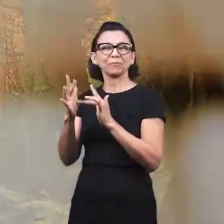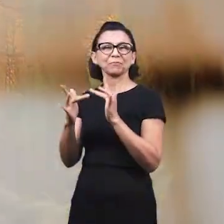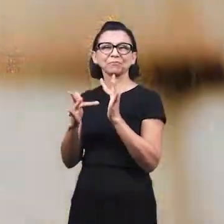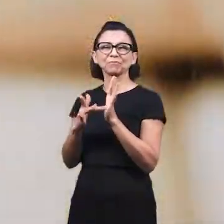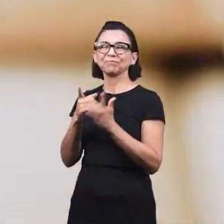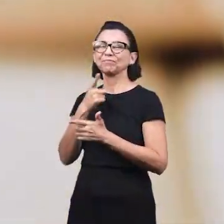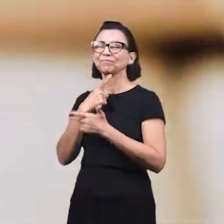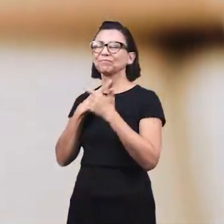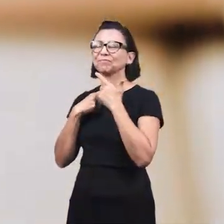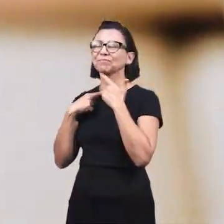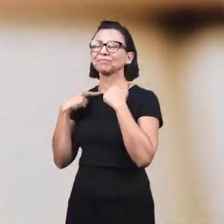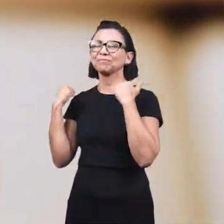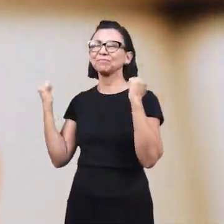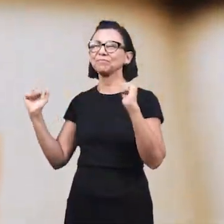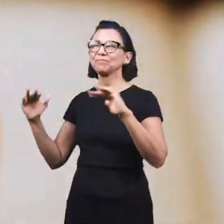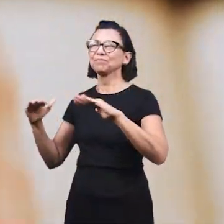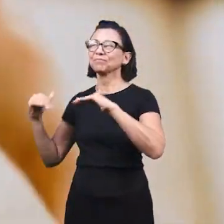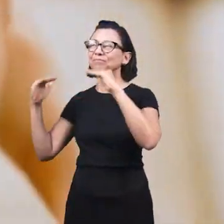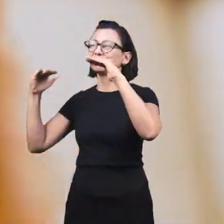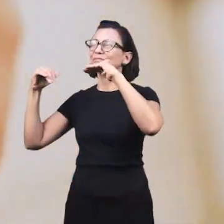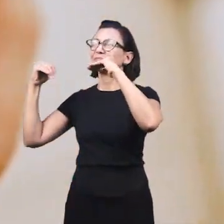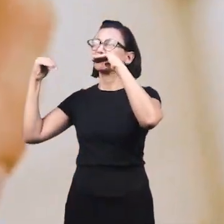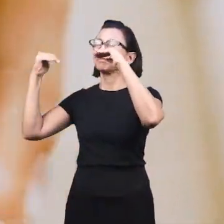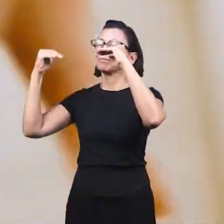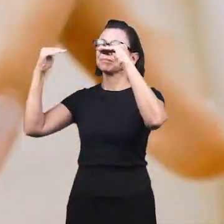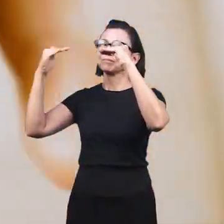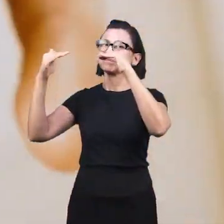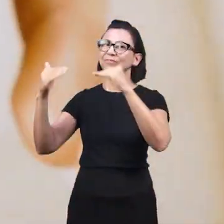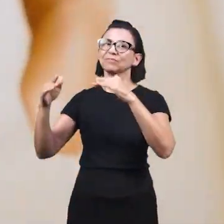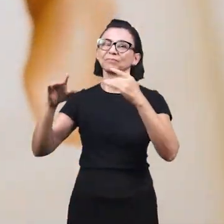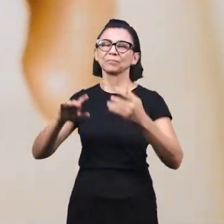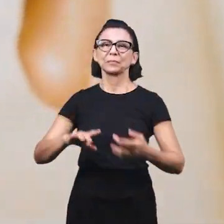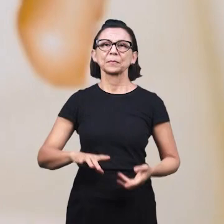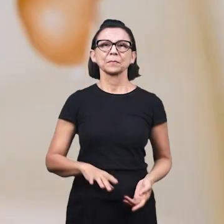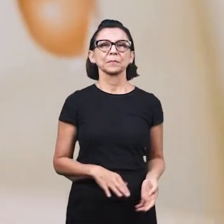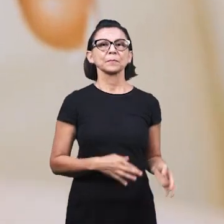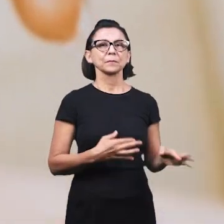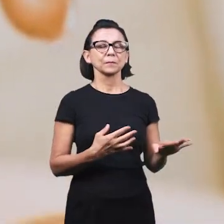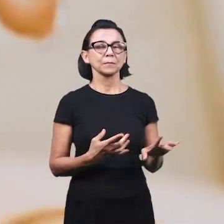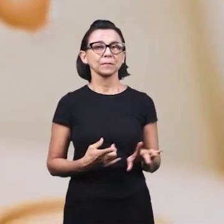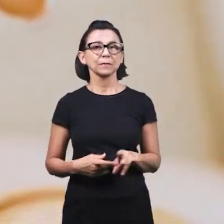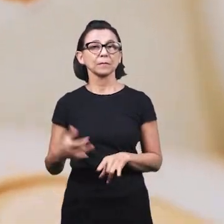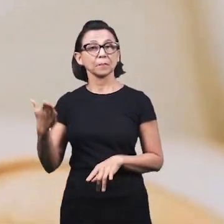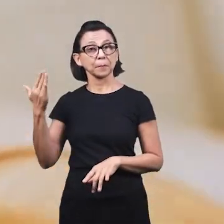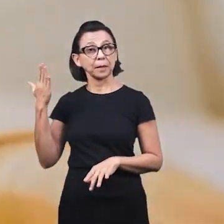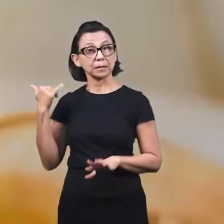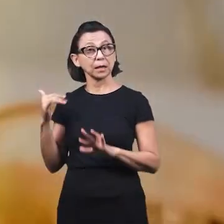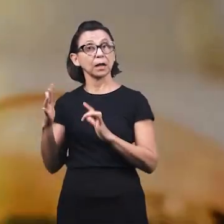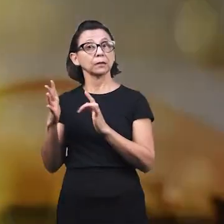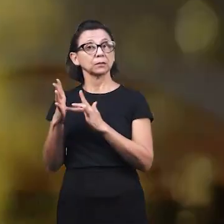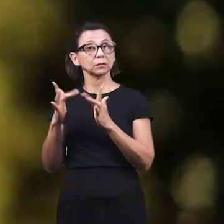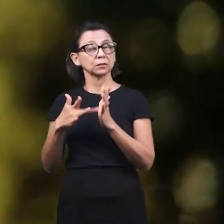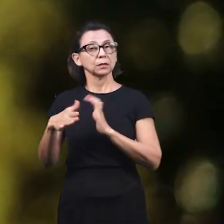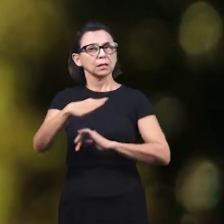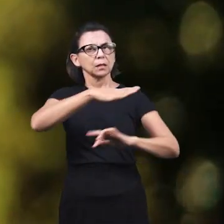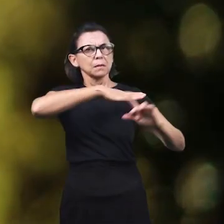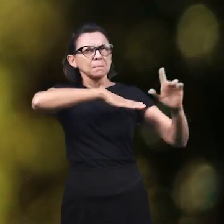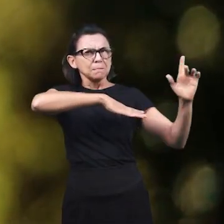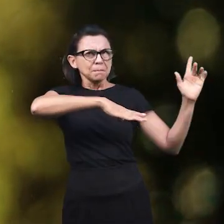Слава Его ведет нас ходить во свете Его. Я всегда хочу славить